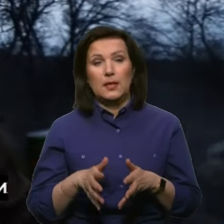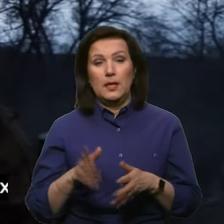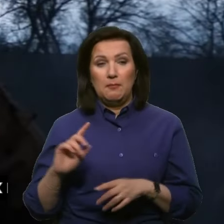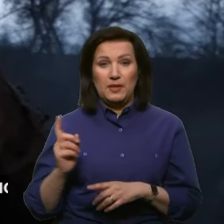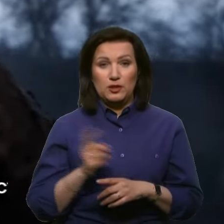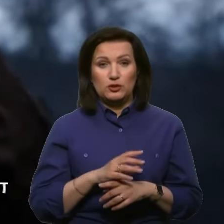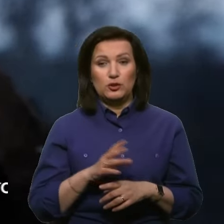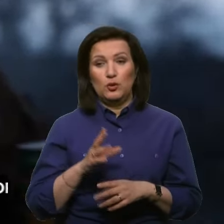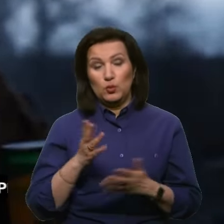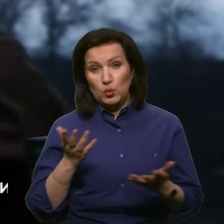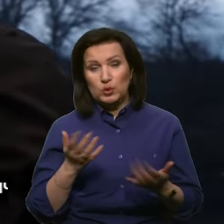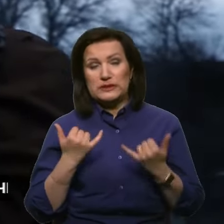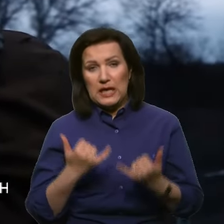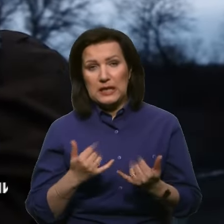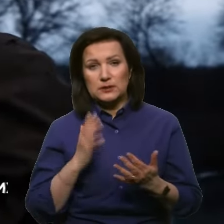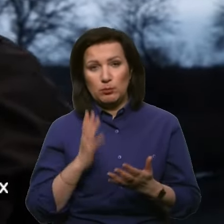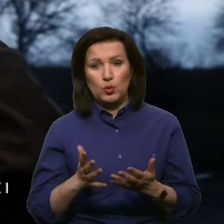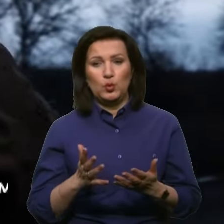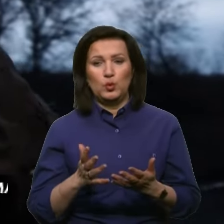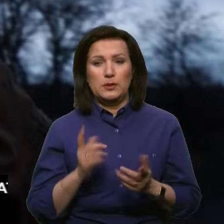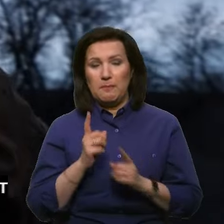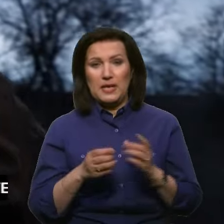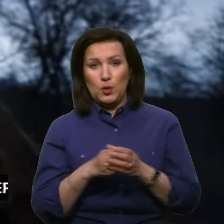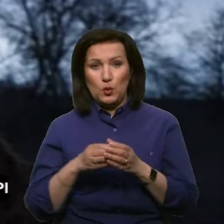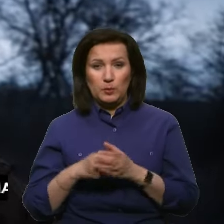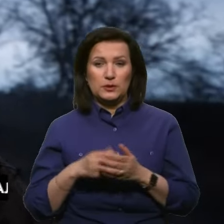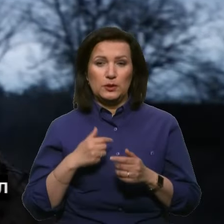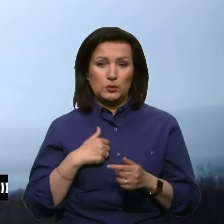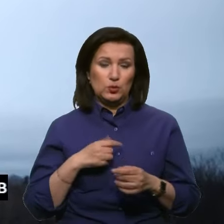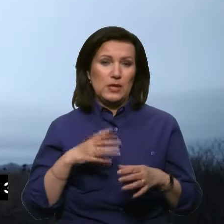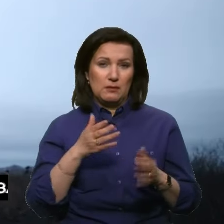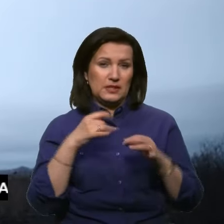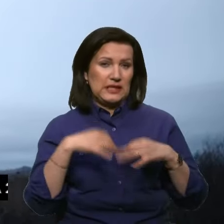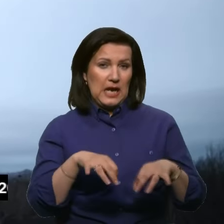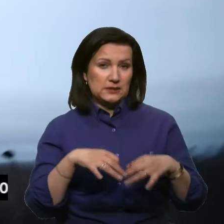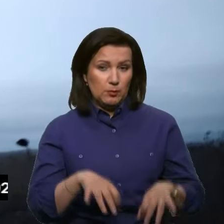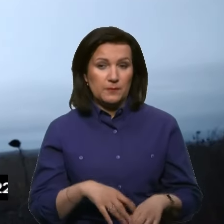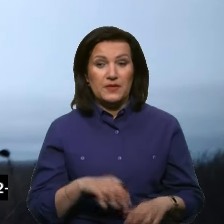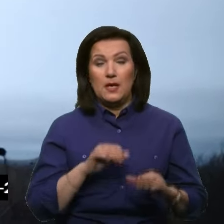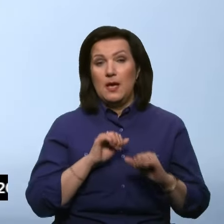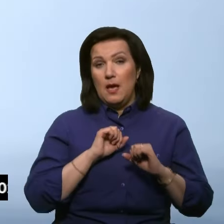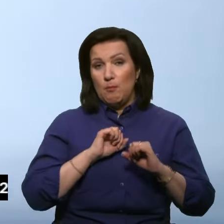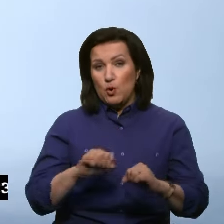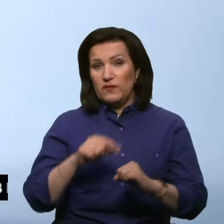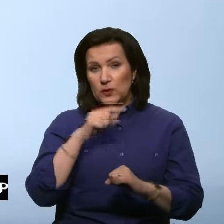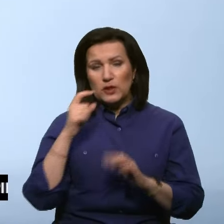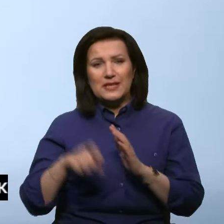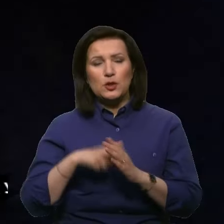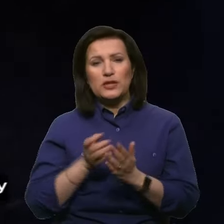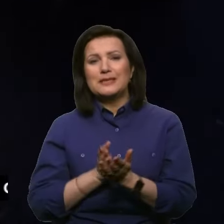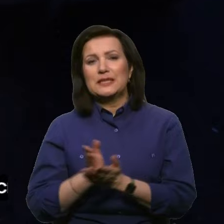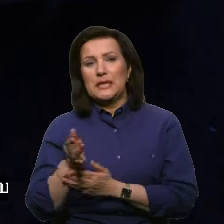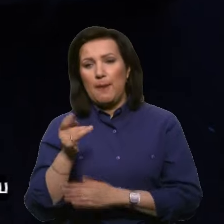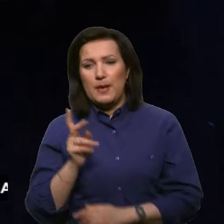дійшли до мотилиги. Ну, зараз ми будемо перегрупуватися і сідати інший транспорт. Наразі захисники боронять від росіян донецький